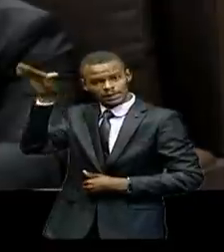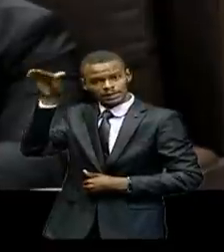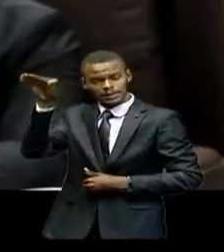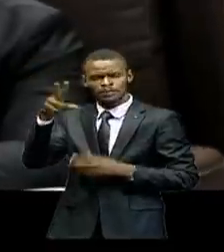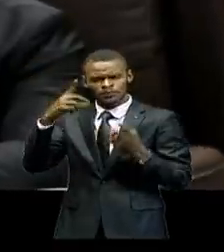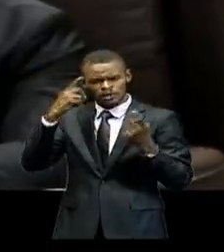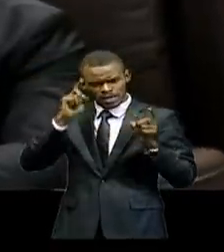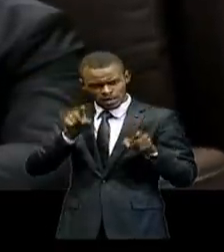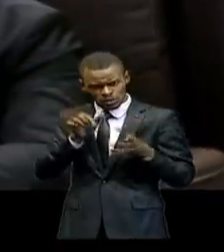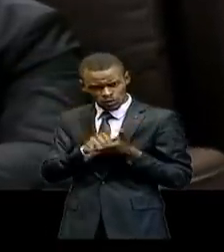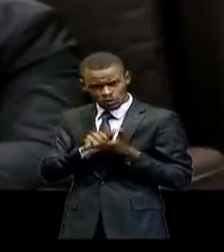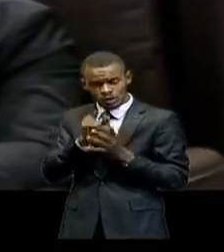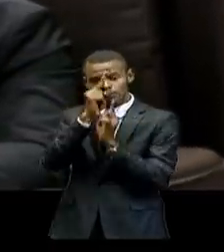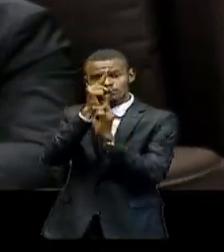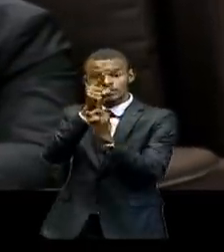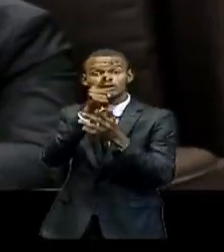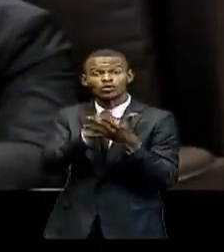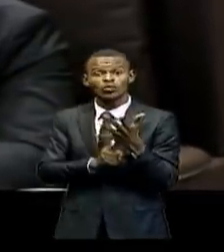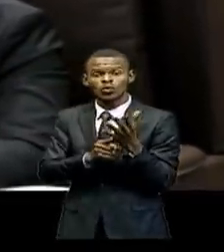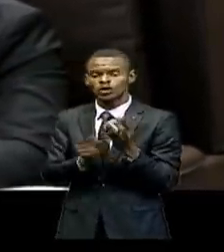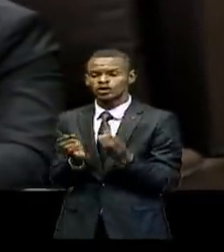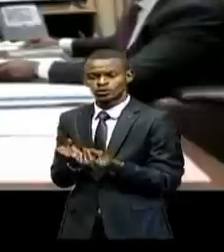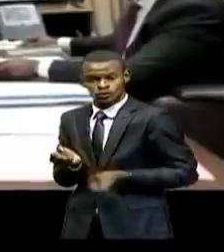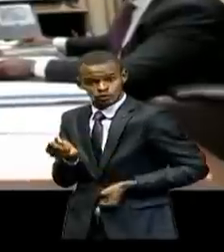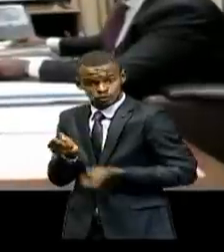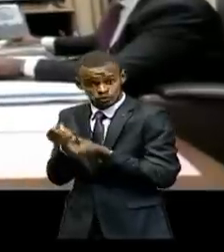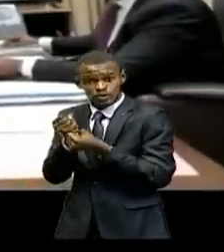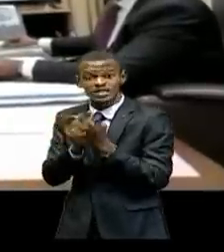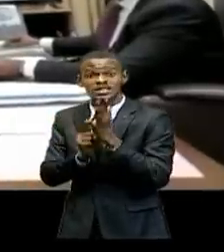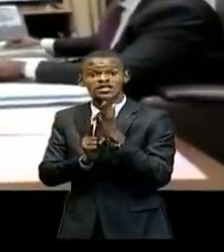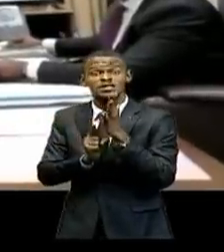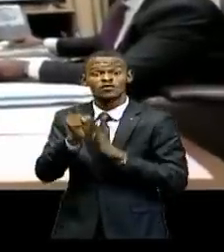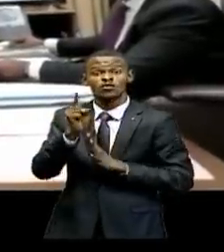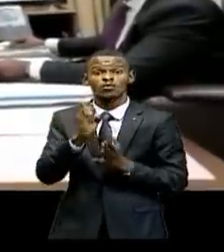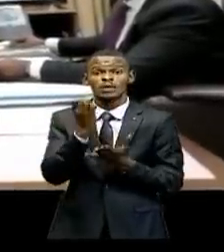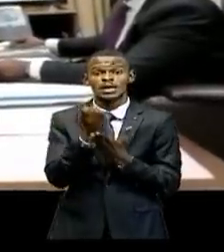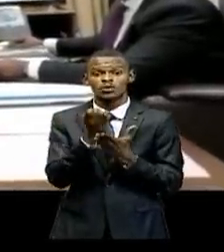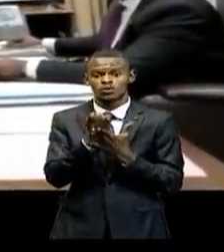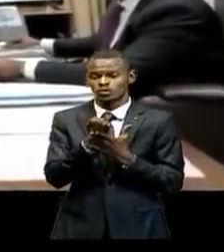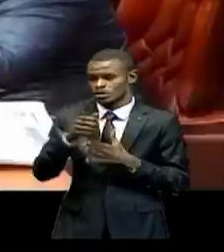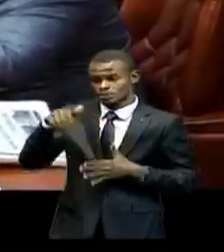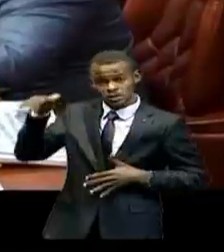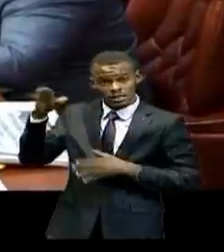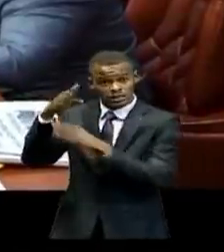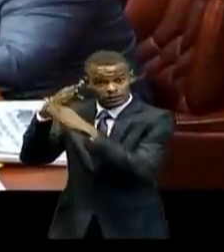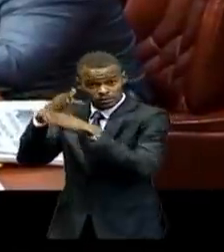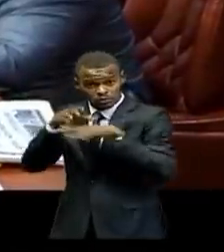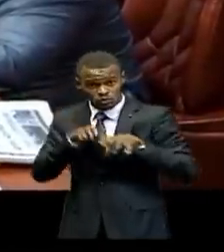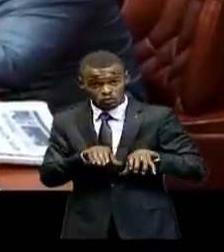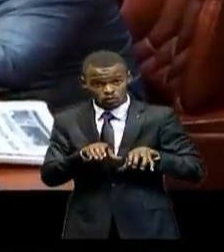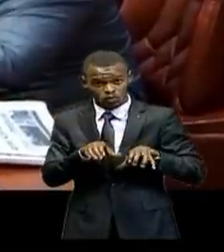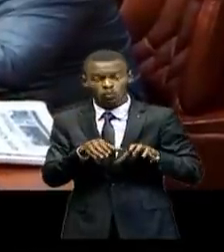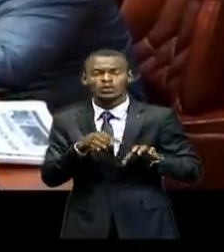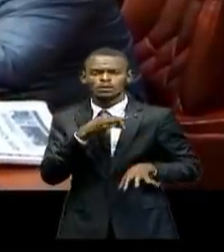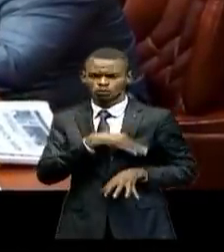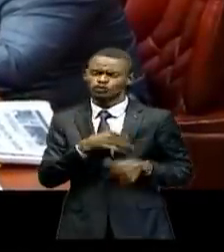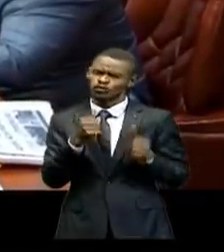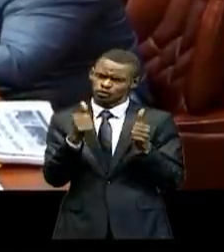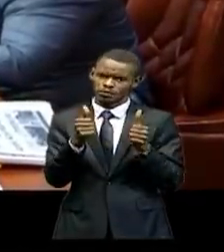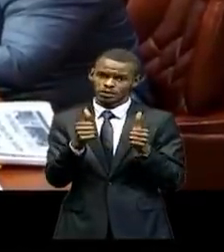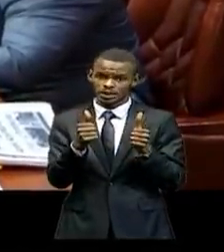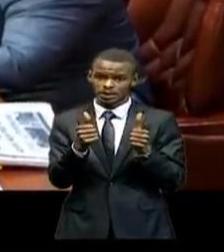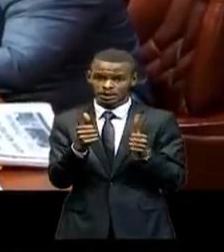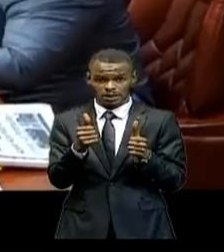but de contribuer au développement économique de deux pays ayant des intérêts communs. Il vise à raffermir